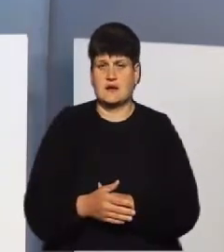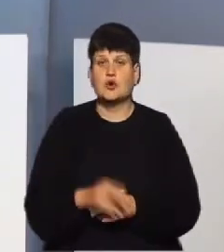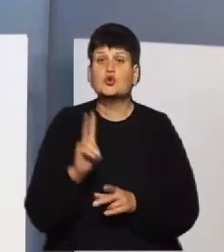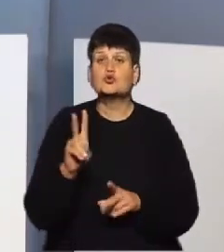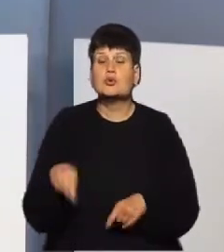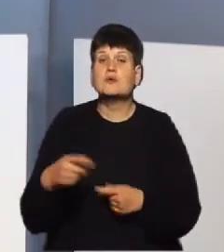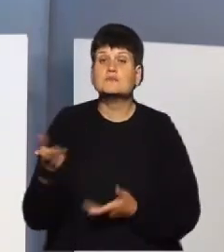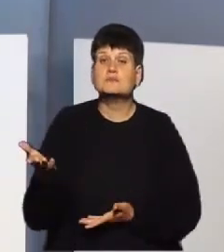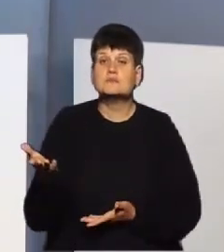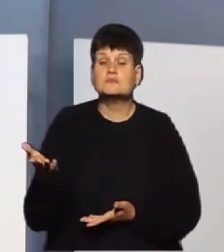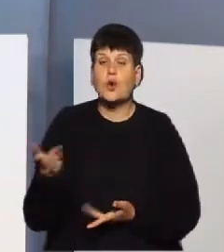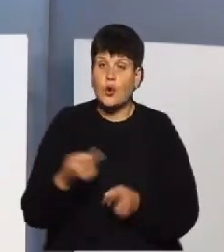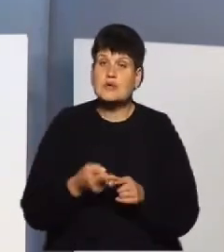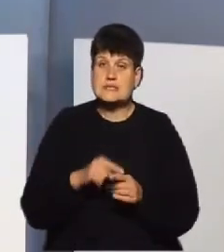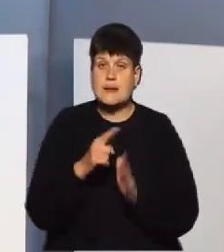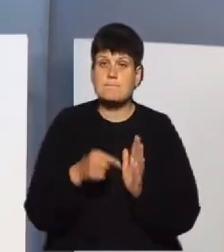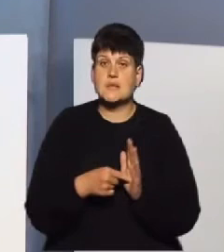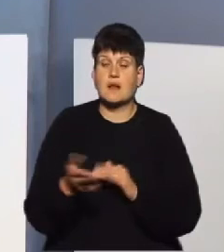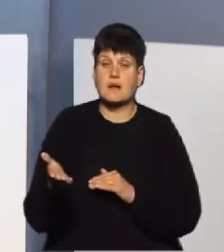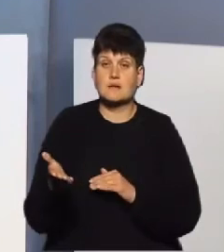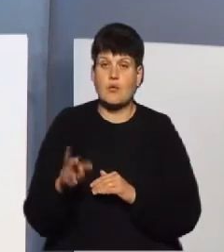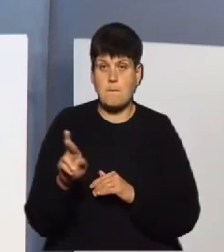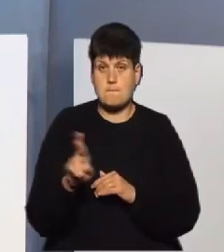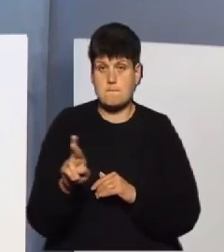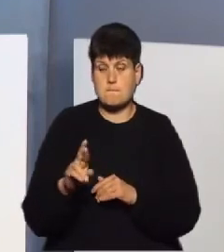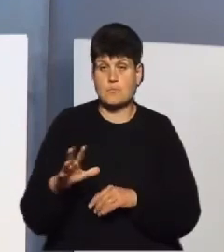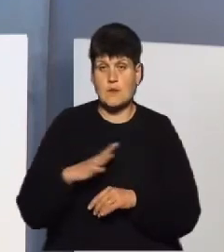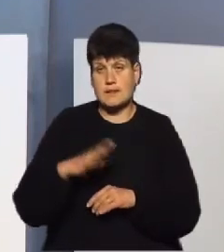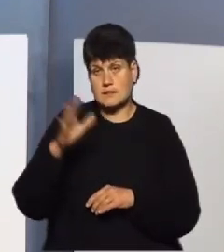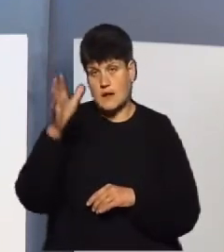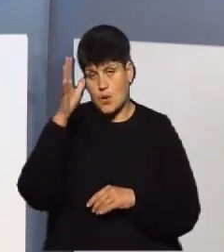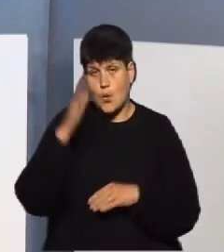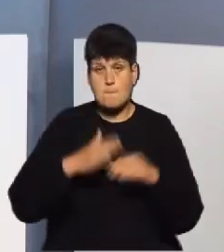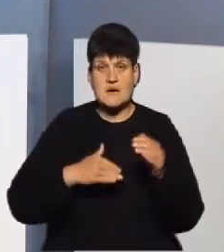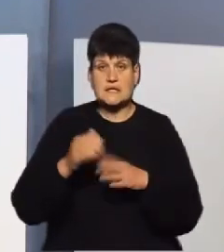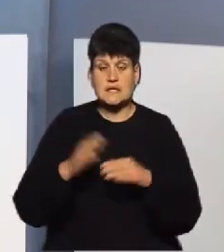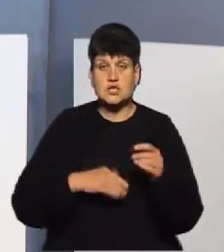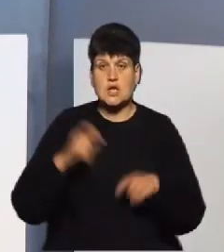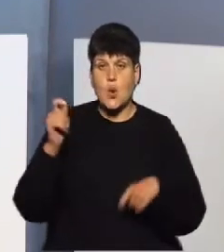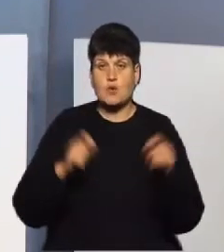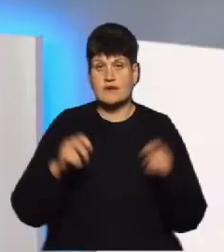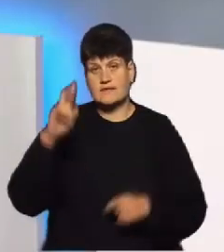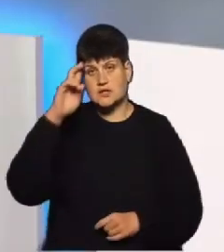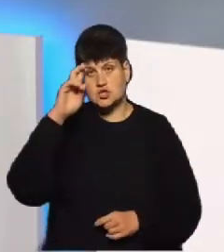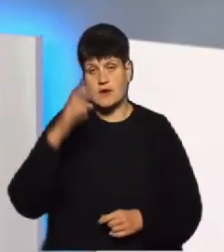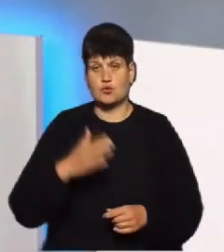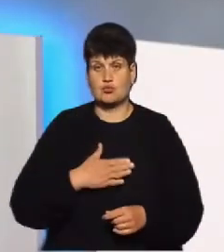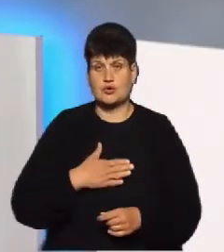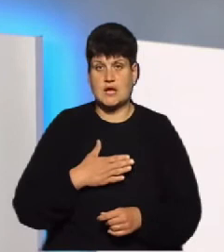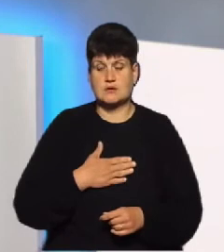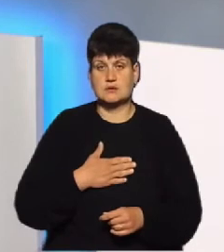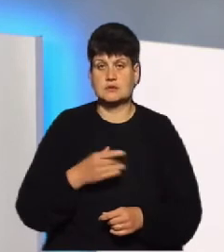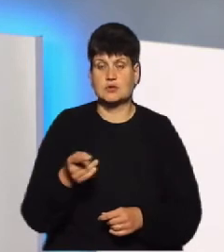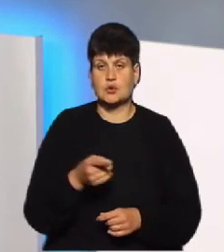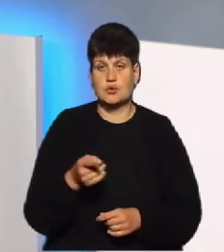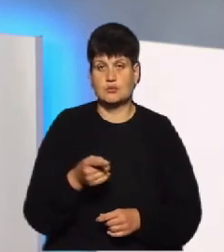питання. В п'ятницю була науково-практична конференція в державному нашому, Тернопільському державному